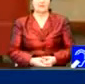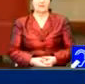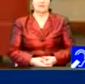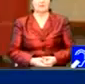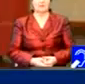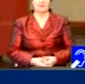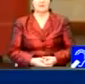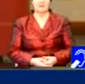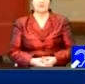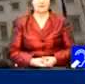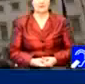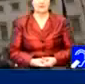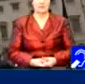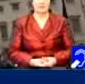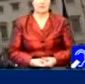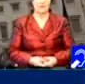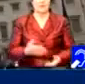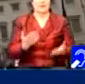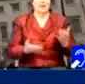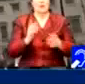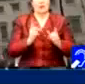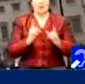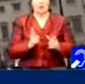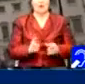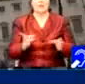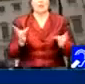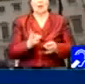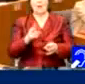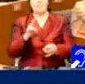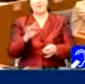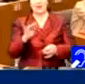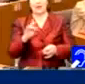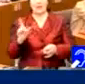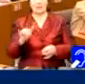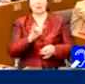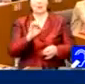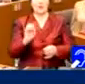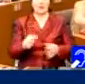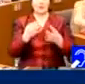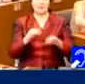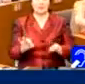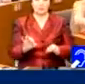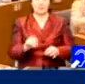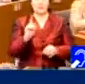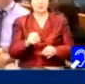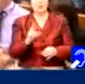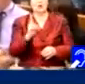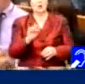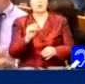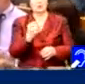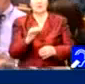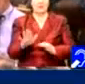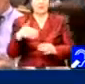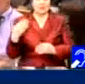big problems over investments in the future. Varianta unui acord este preferată și de majoritatea statelor membre UE, care sunt dispuse la noi amânări și concesii. De